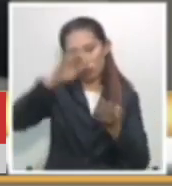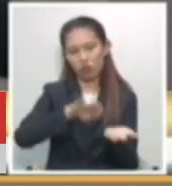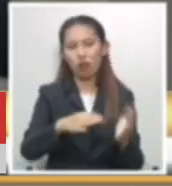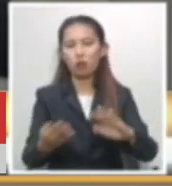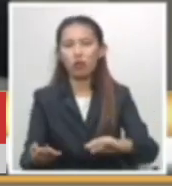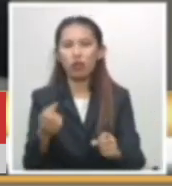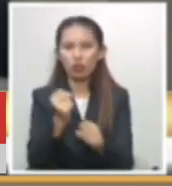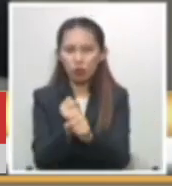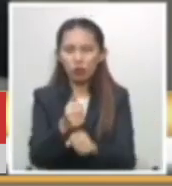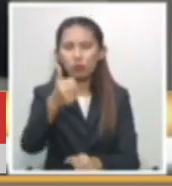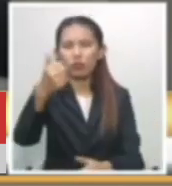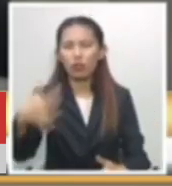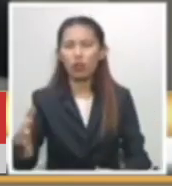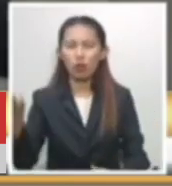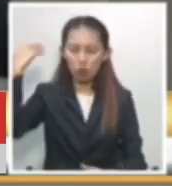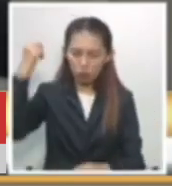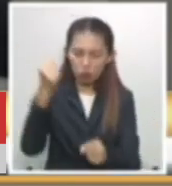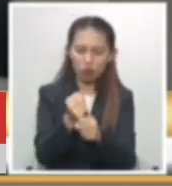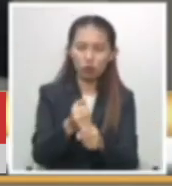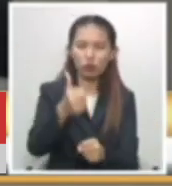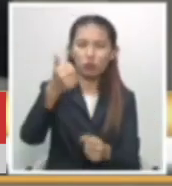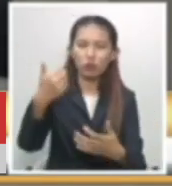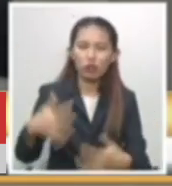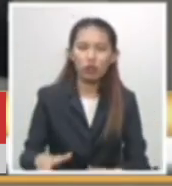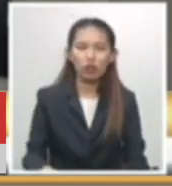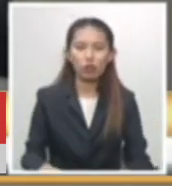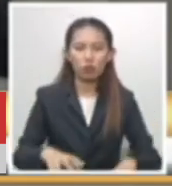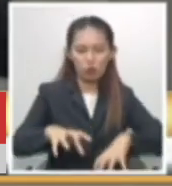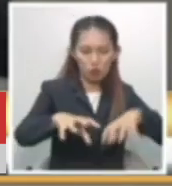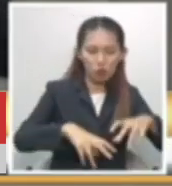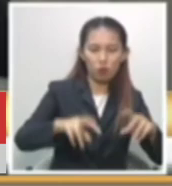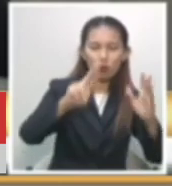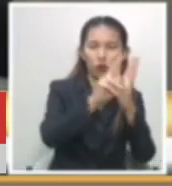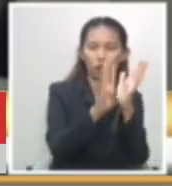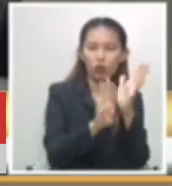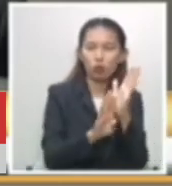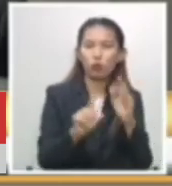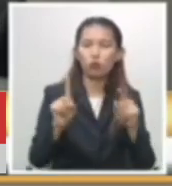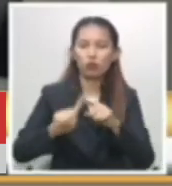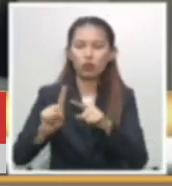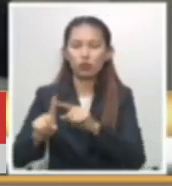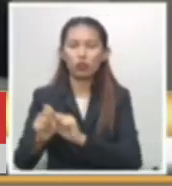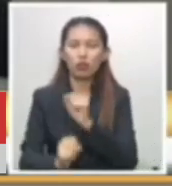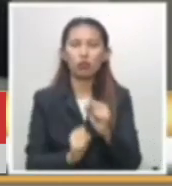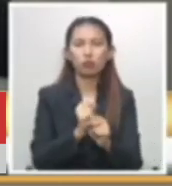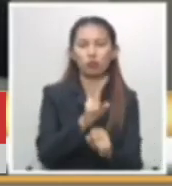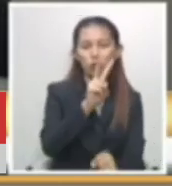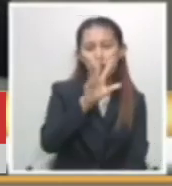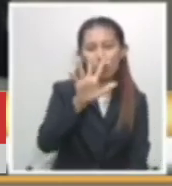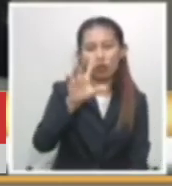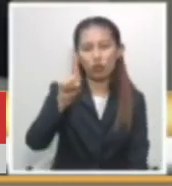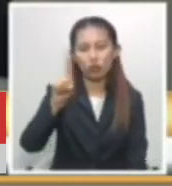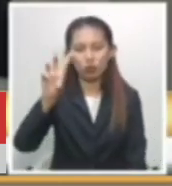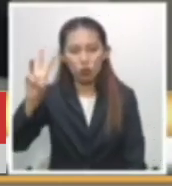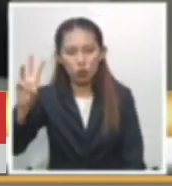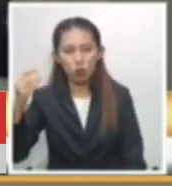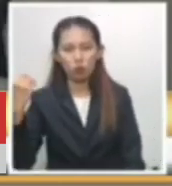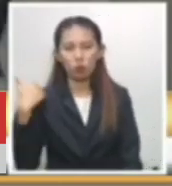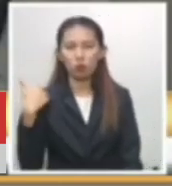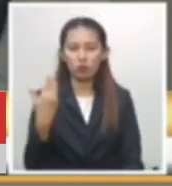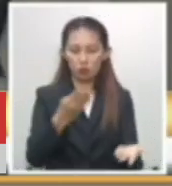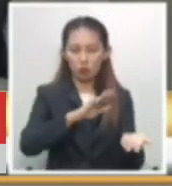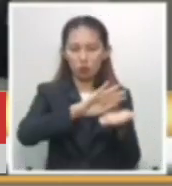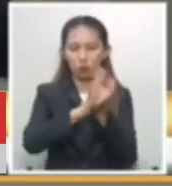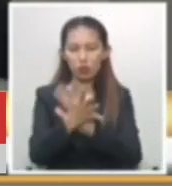แล้วมีระบบไตรภาคีมีการปฏิรูปมาตั้งแต่ปี2516มีการห